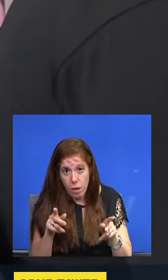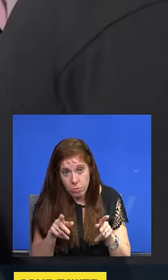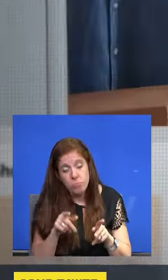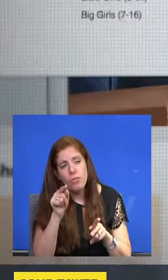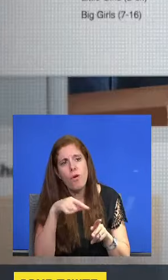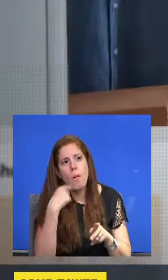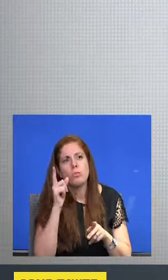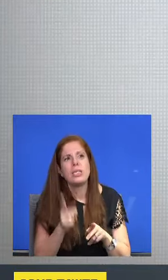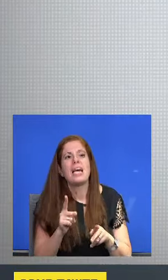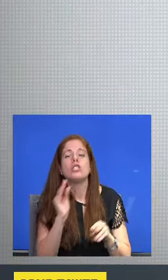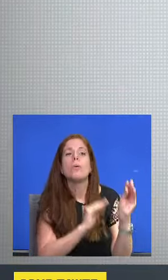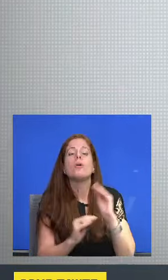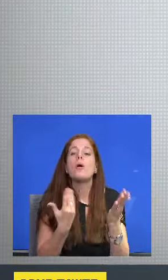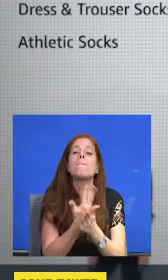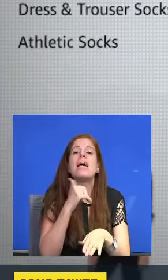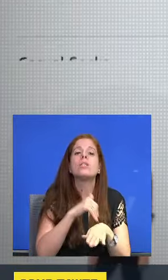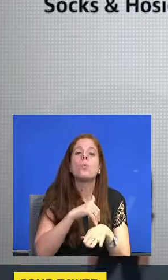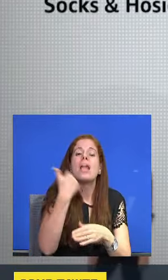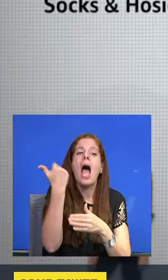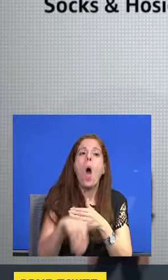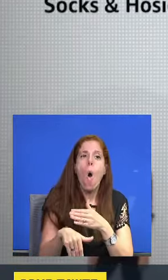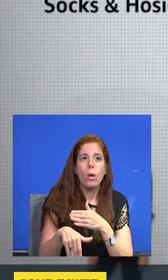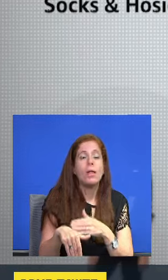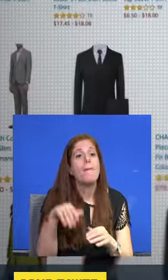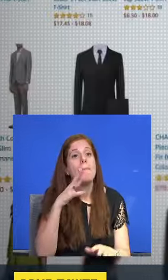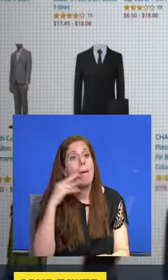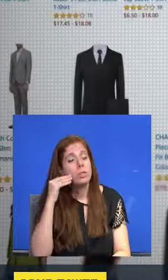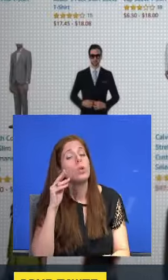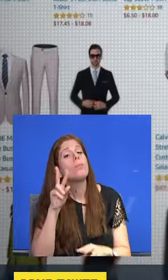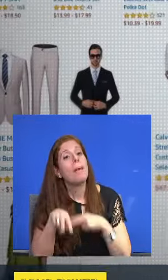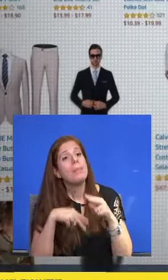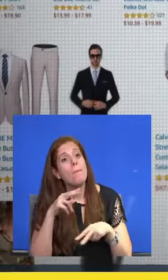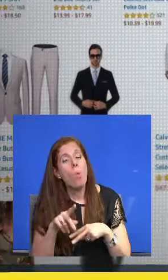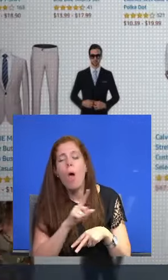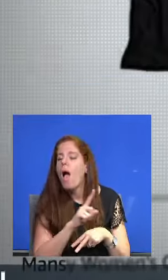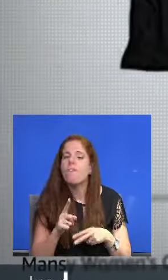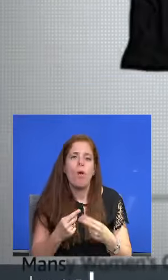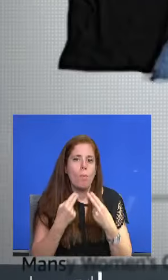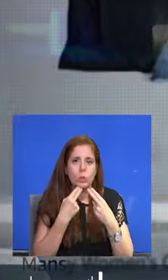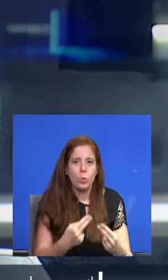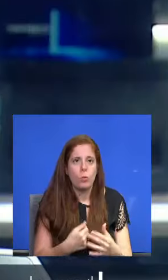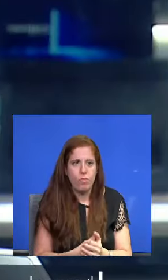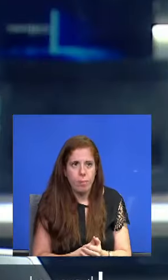להשתמש בעדכון האחרון של הפלטפורמה. באמזון אומנם טיפלו, אבל לא מסרו תגובה.